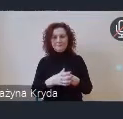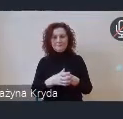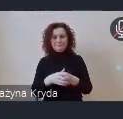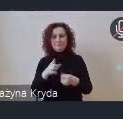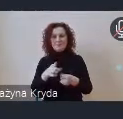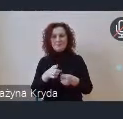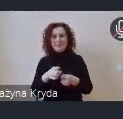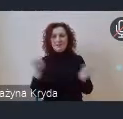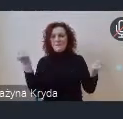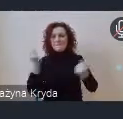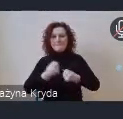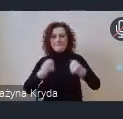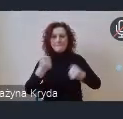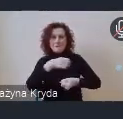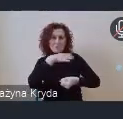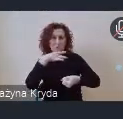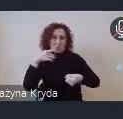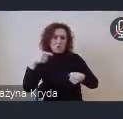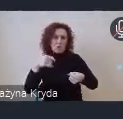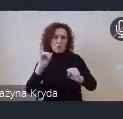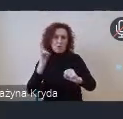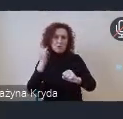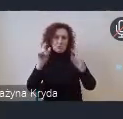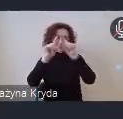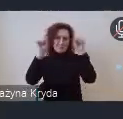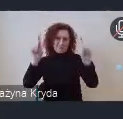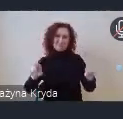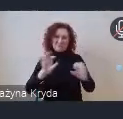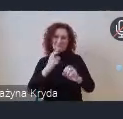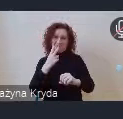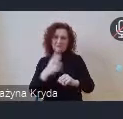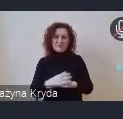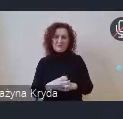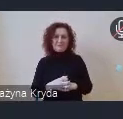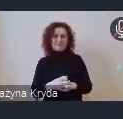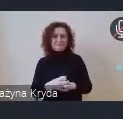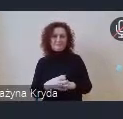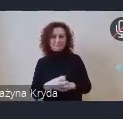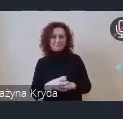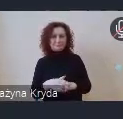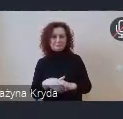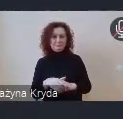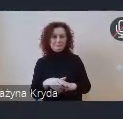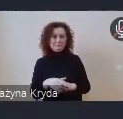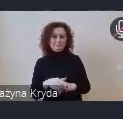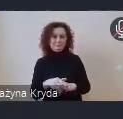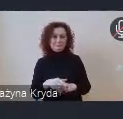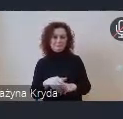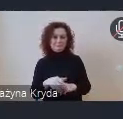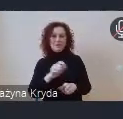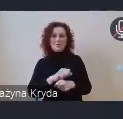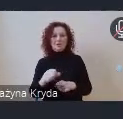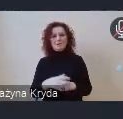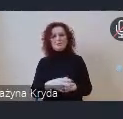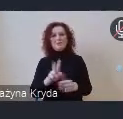przegroda szklana będzie zauważalna dla osoby słabowidzącej więc tutaj na przykład już nie Zalecamy to jest taki klasyczny